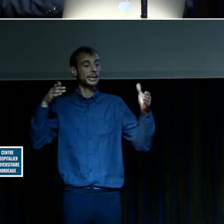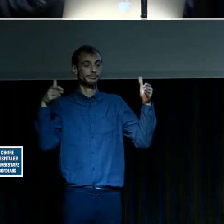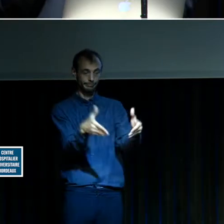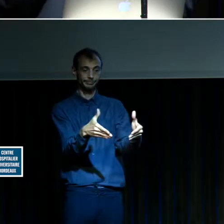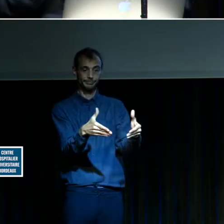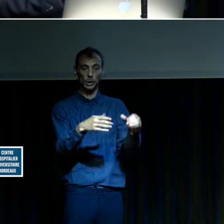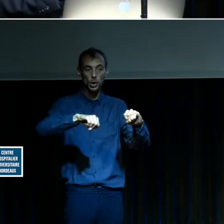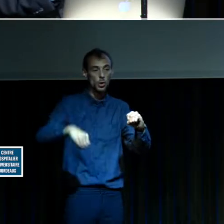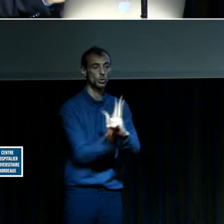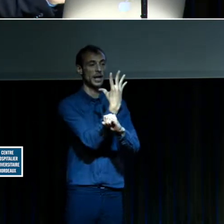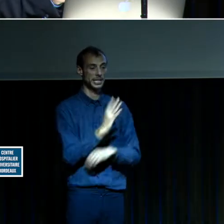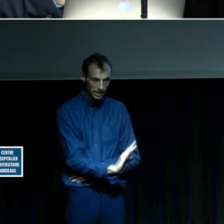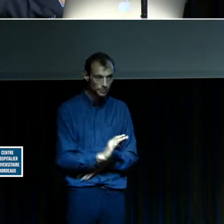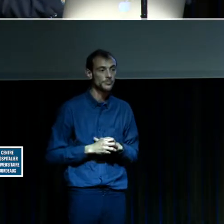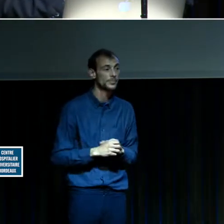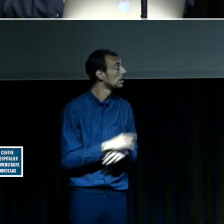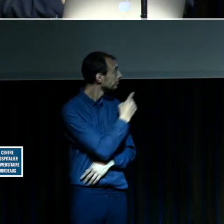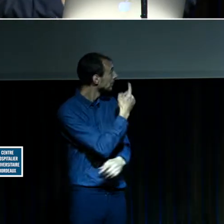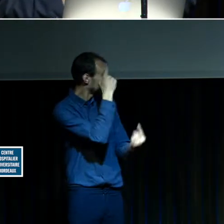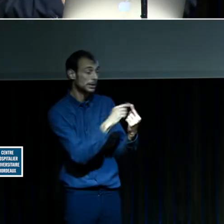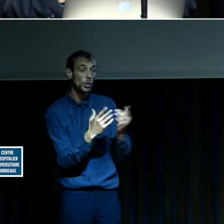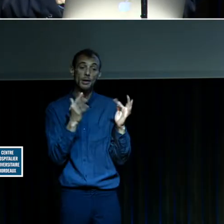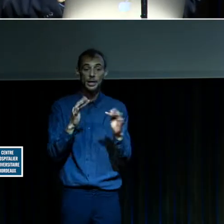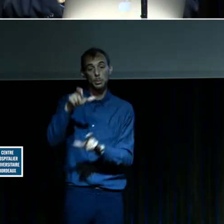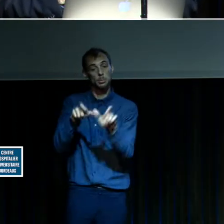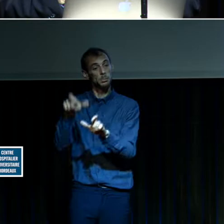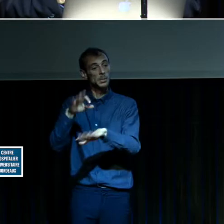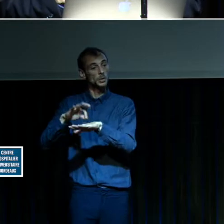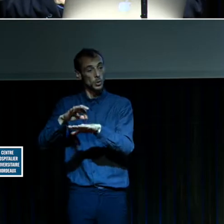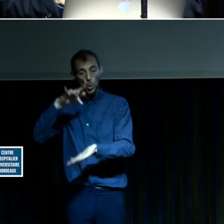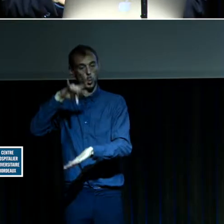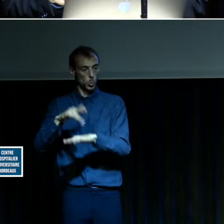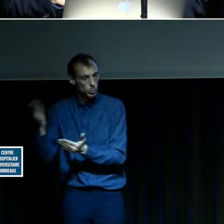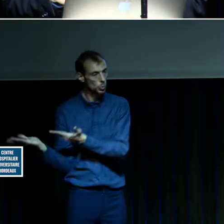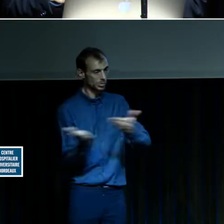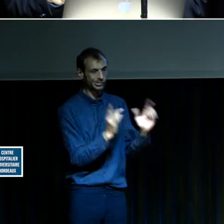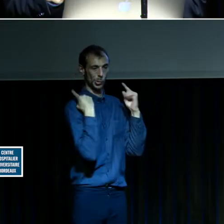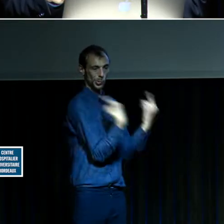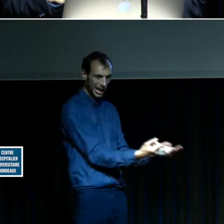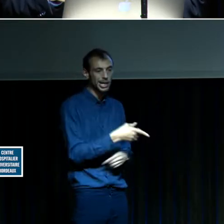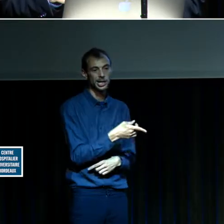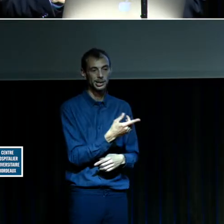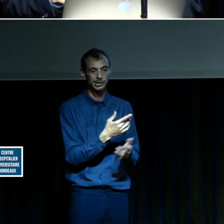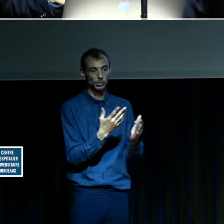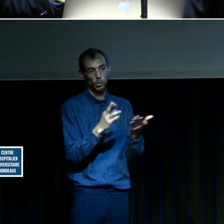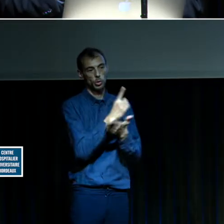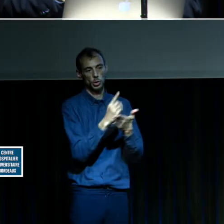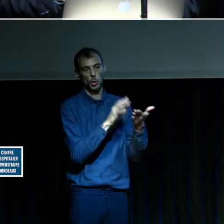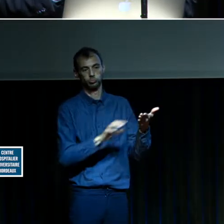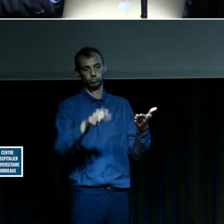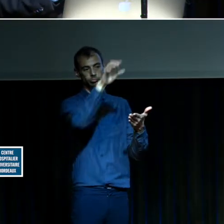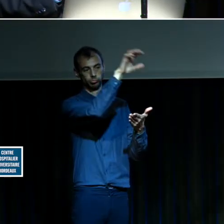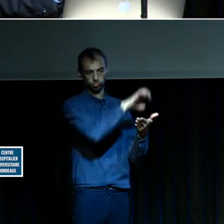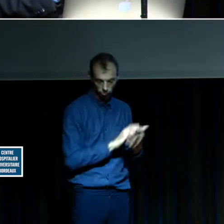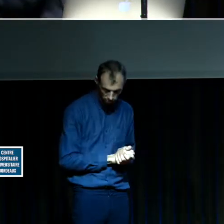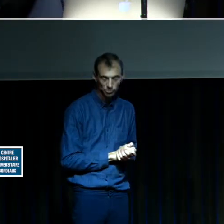ces chiffres-là, c'est le nombre de patients hospitalisés pour un AVC par an en 2019 dans les différents départements de Nouvelle-Aquitaine. Les